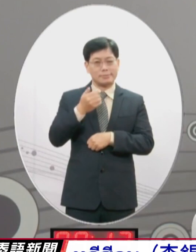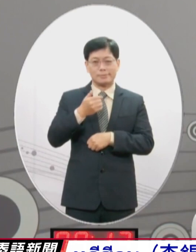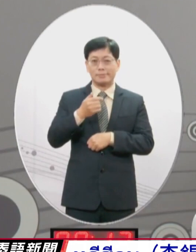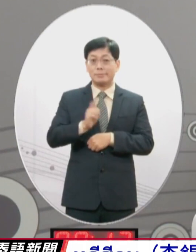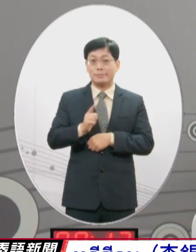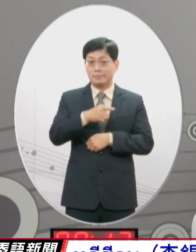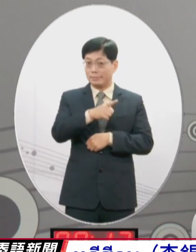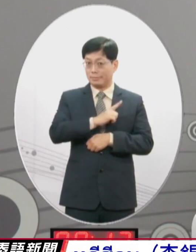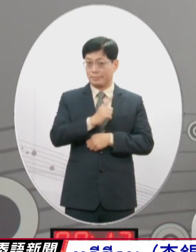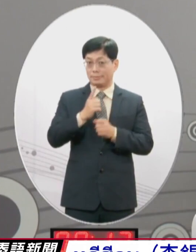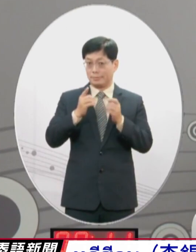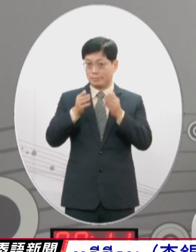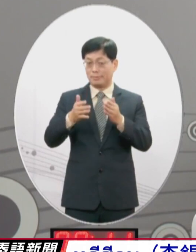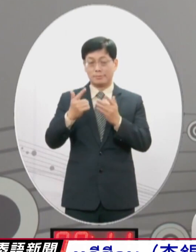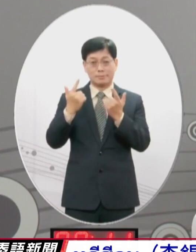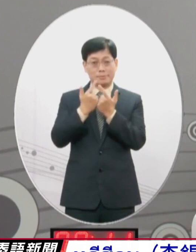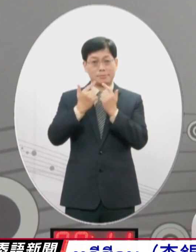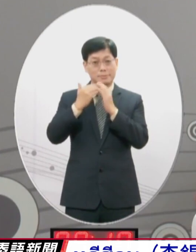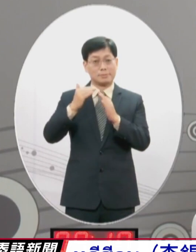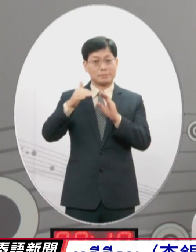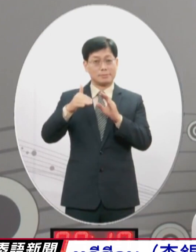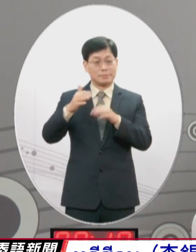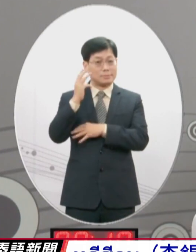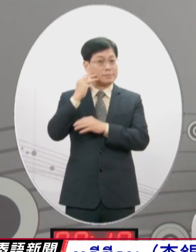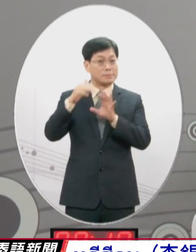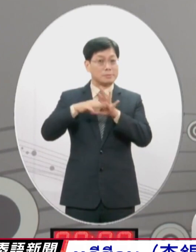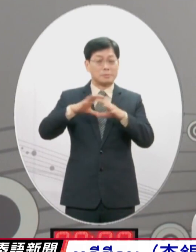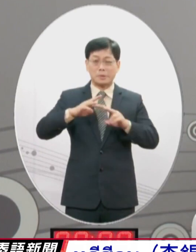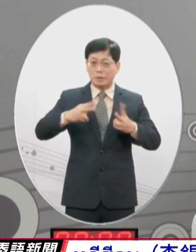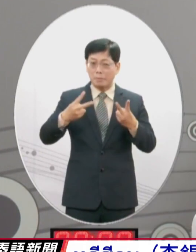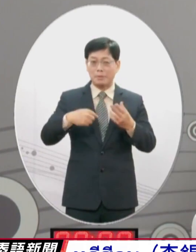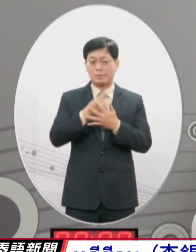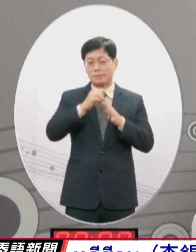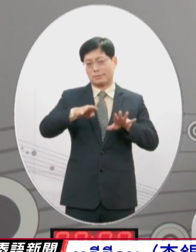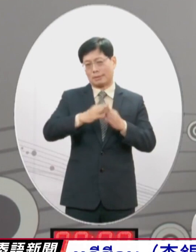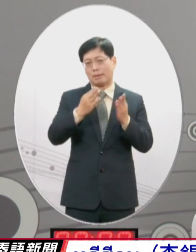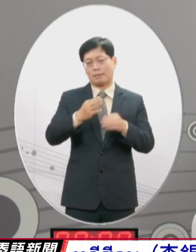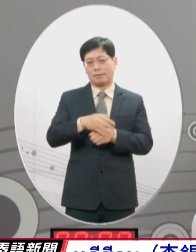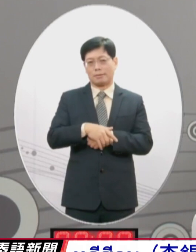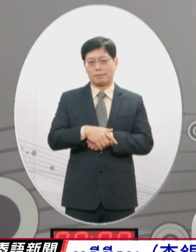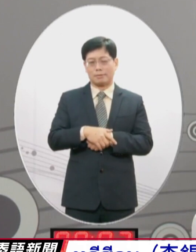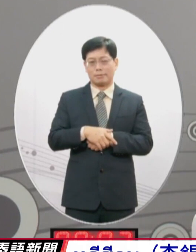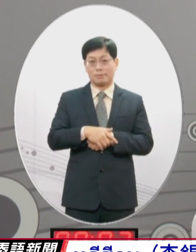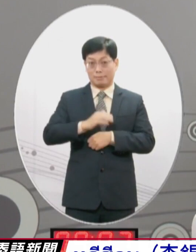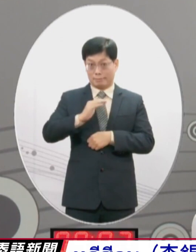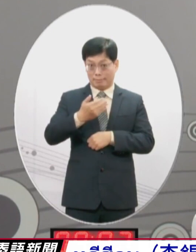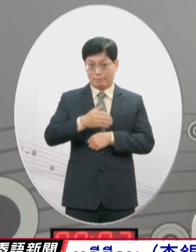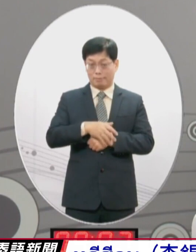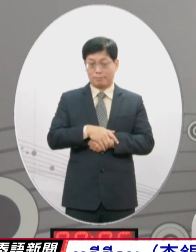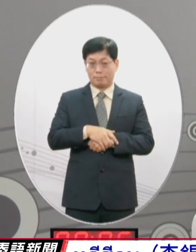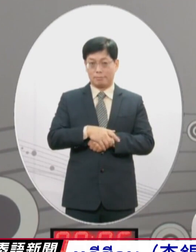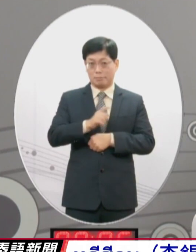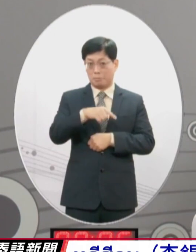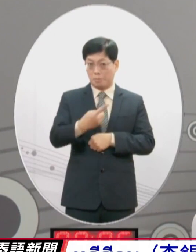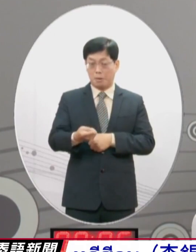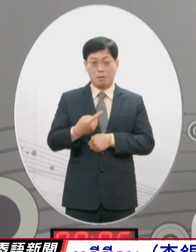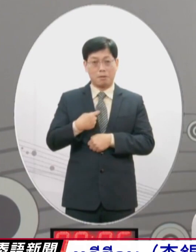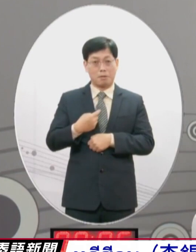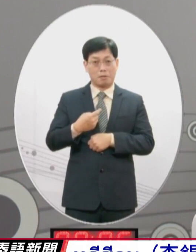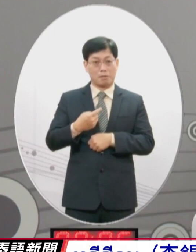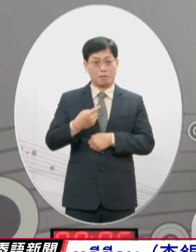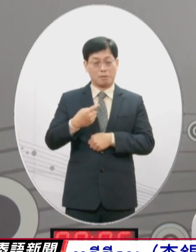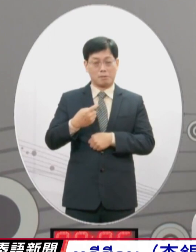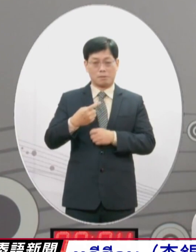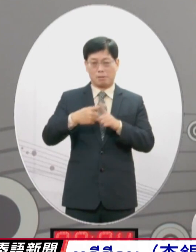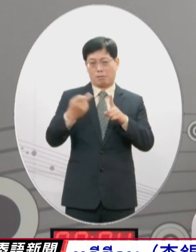他对于台北市的政治文化的改变他只是一个开始但是他没有能力